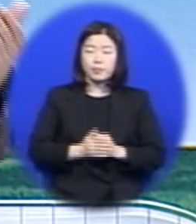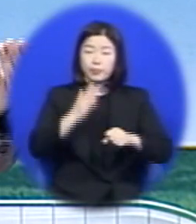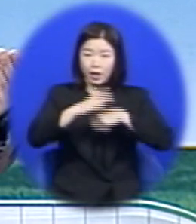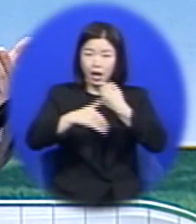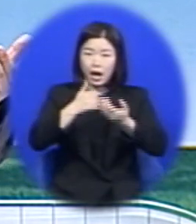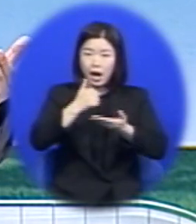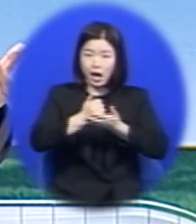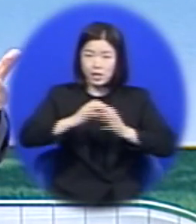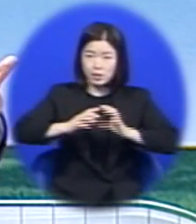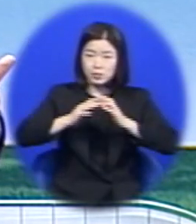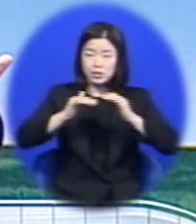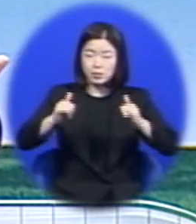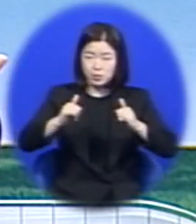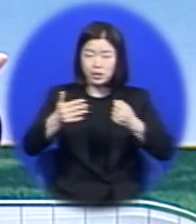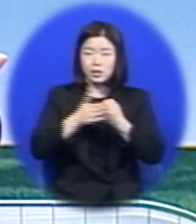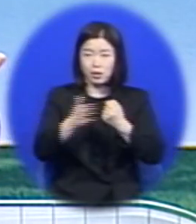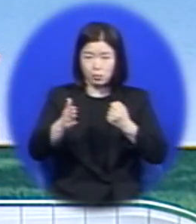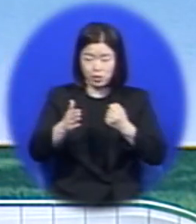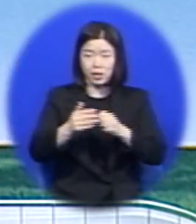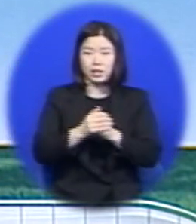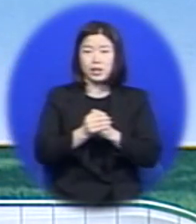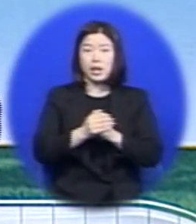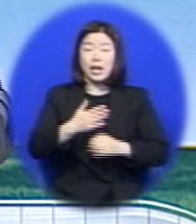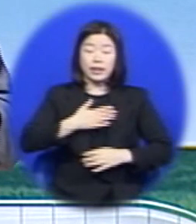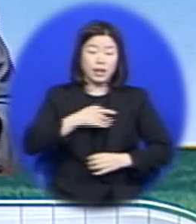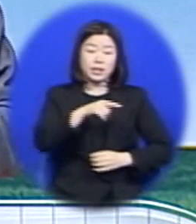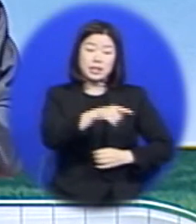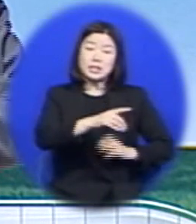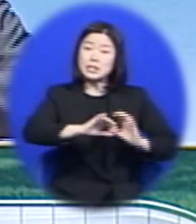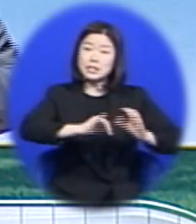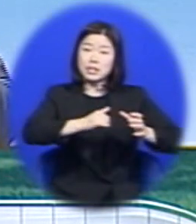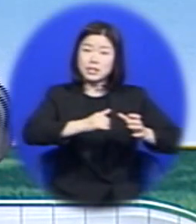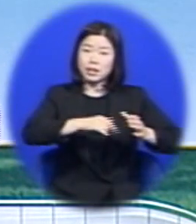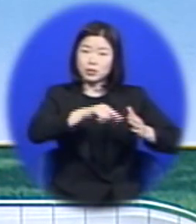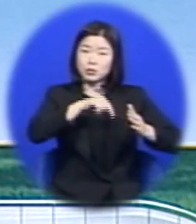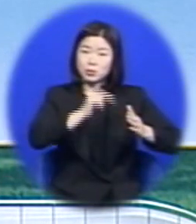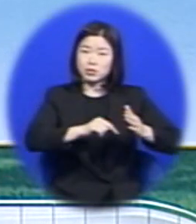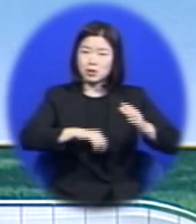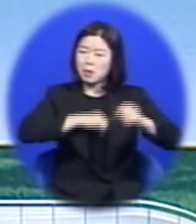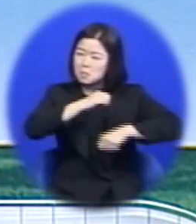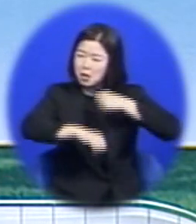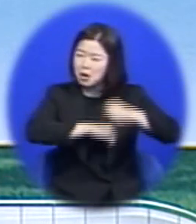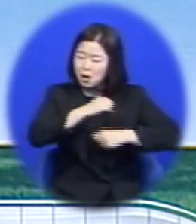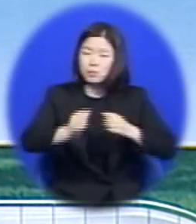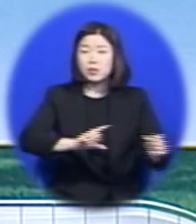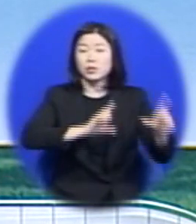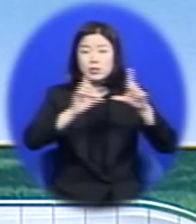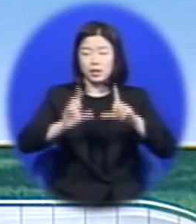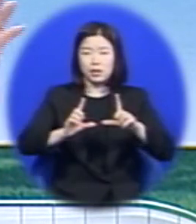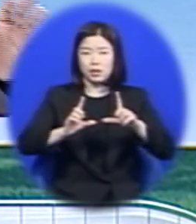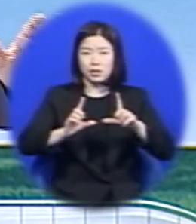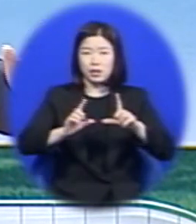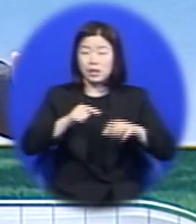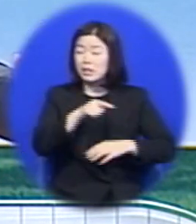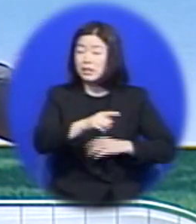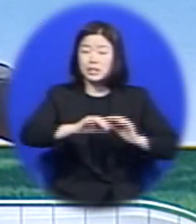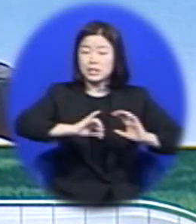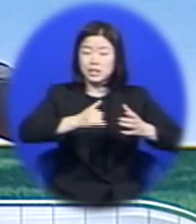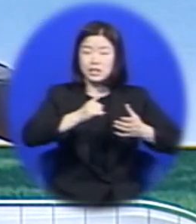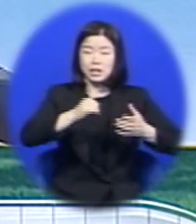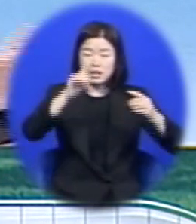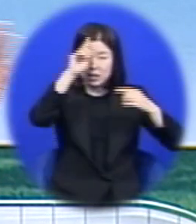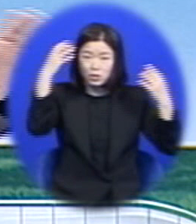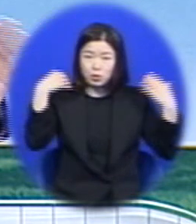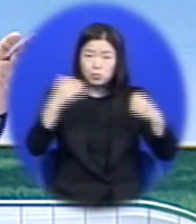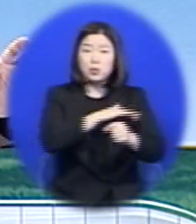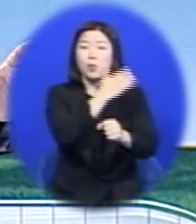하나님의 시민이니까, 하나님 나라 시민이니까 나는 이 세상에서는 마음대로 살 거야. 나는 이 세상 정부에 대해서,